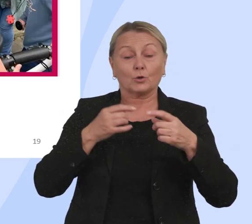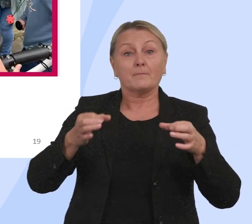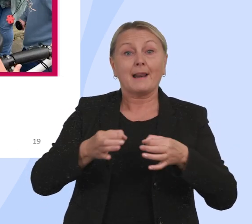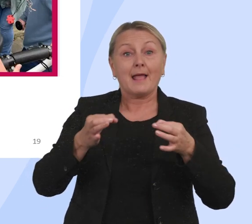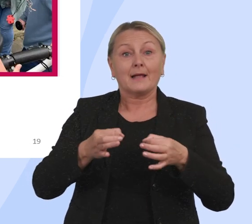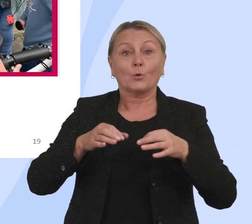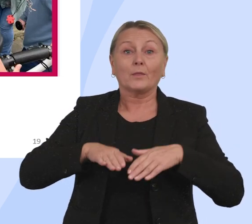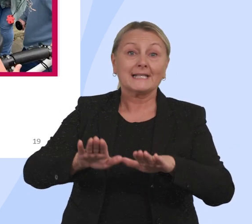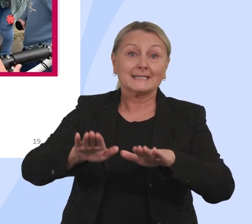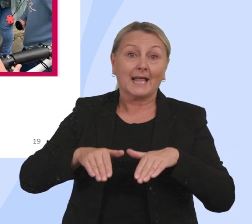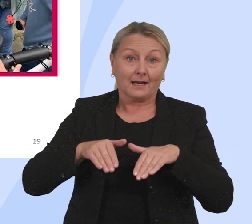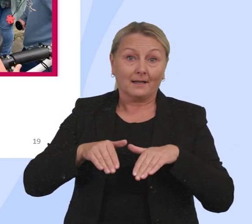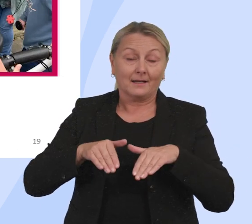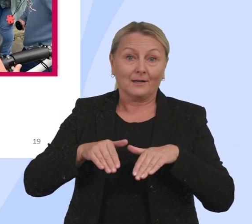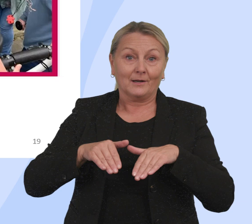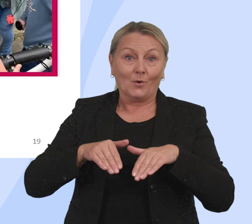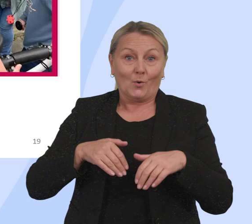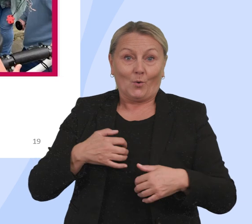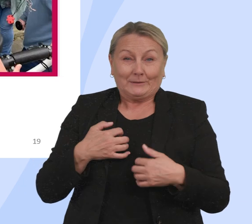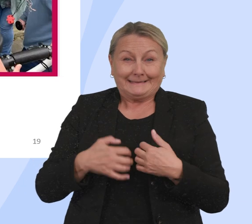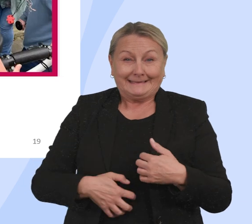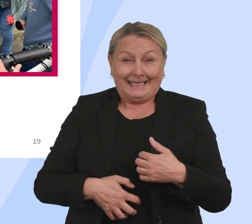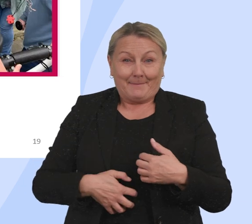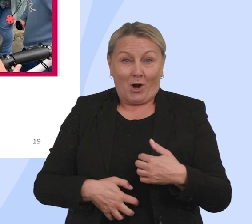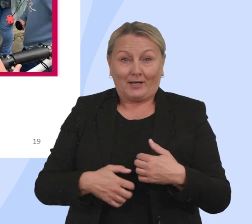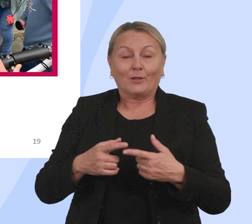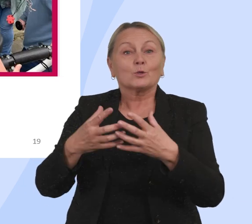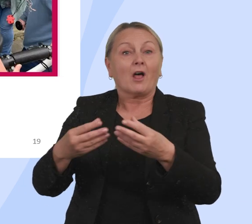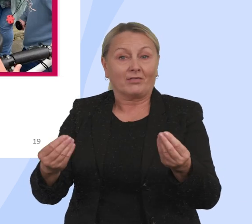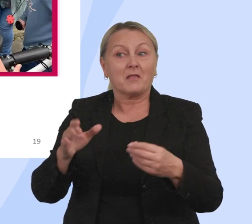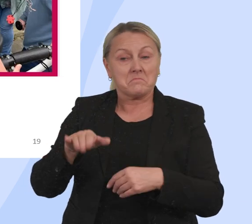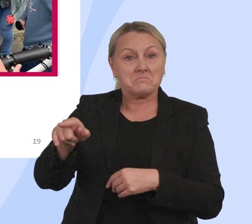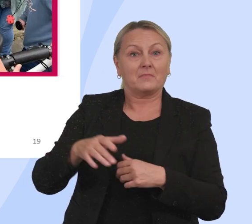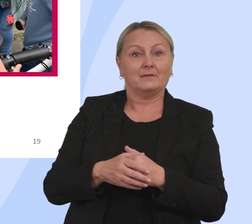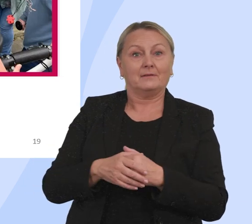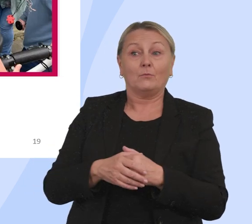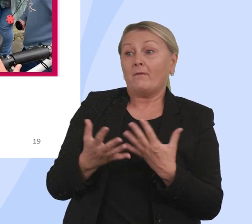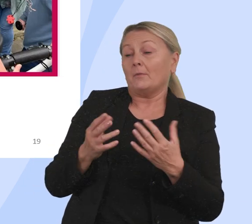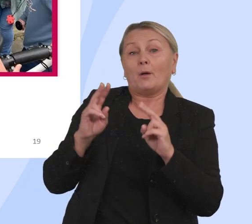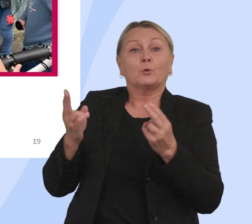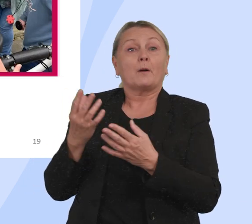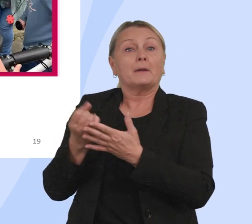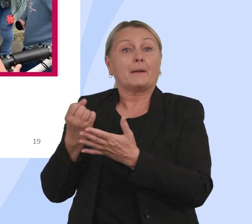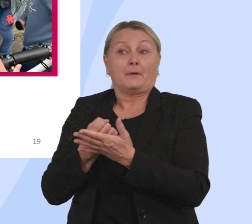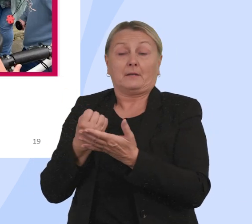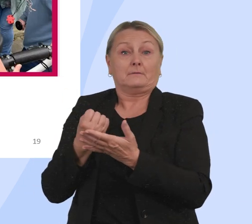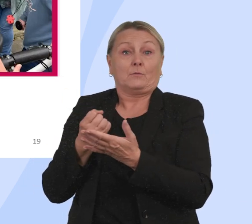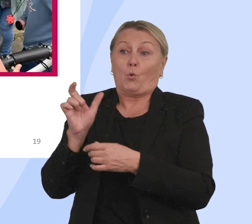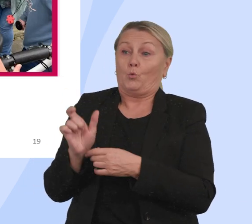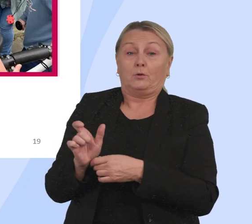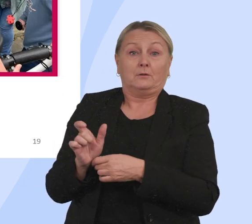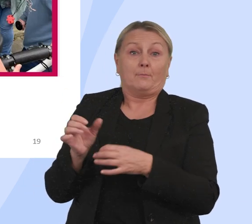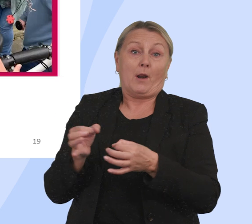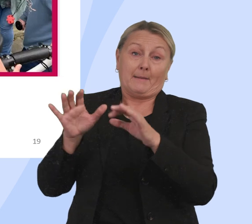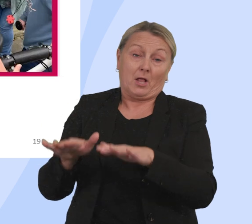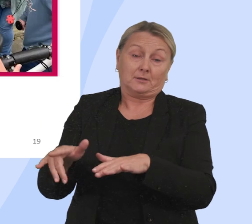gynge, og det kilder i maven, og sammen, og uhadada, og hvad man ellers har brug af begreber og ord